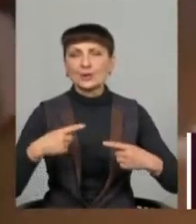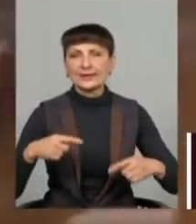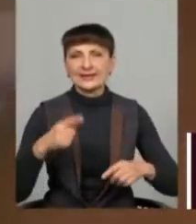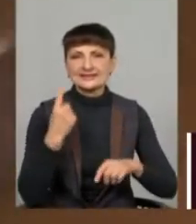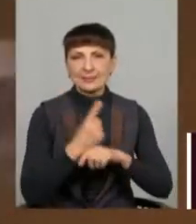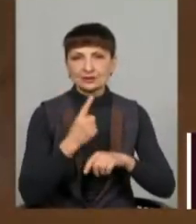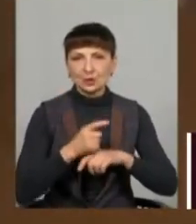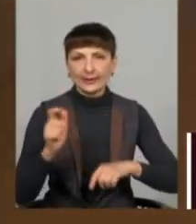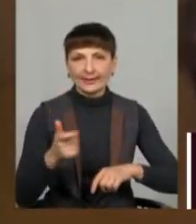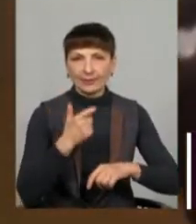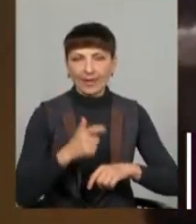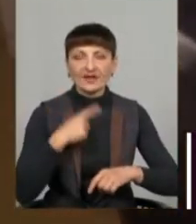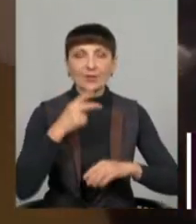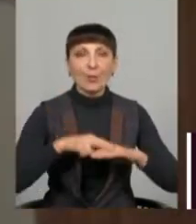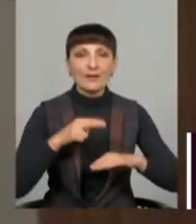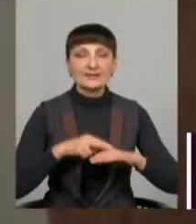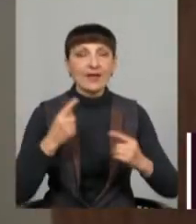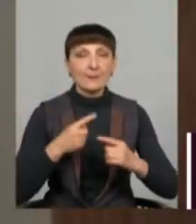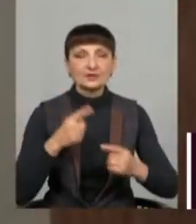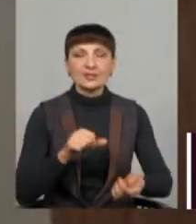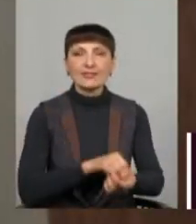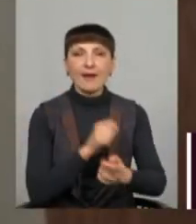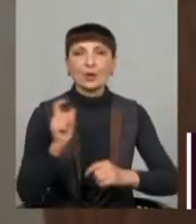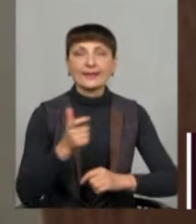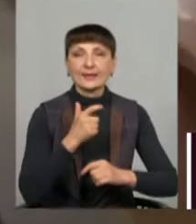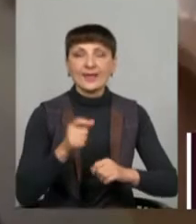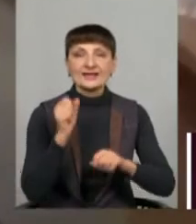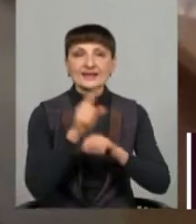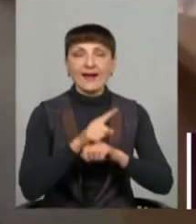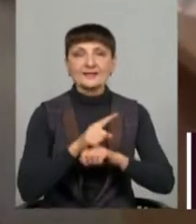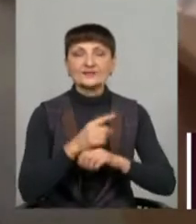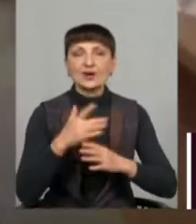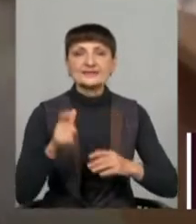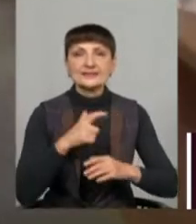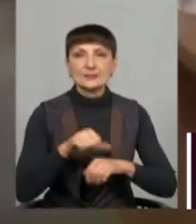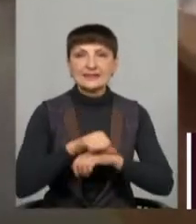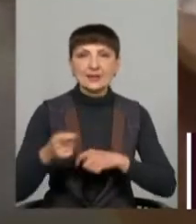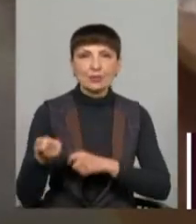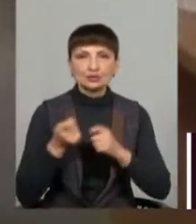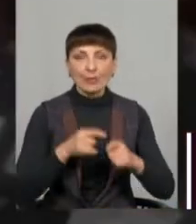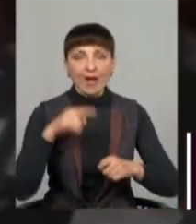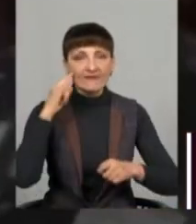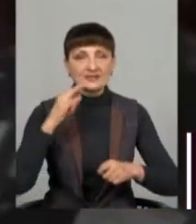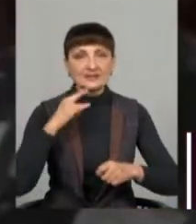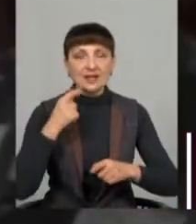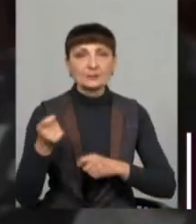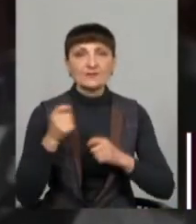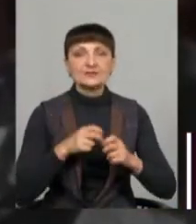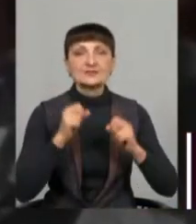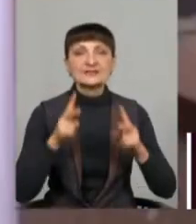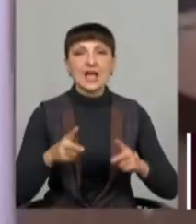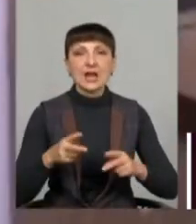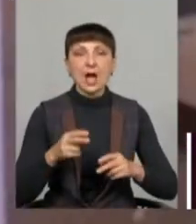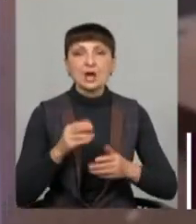вещества. Как отмечают в полиции, обычно наркохимики заказывают реактивы и компоненты за рубежом, а в Казахстан их доставляют курьерские